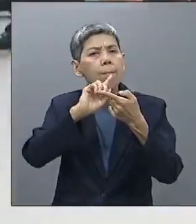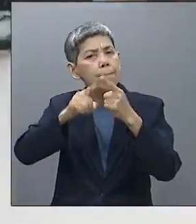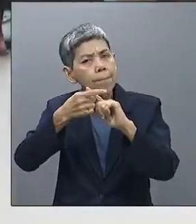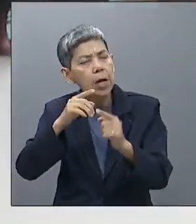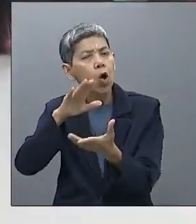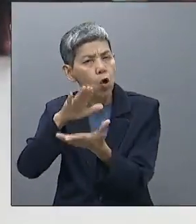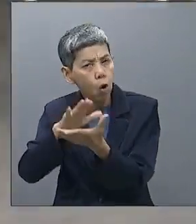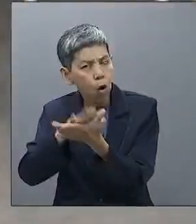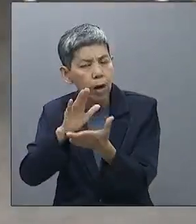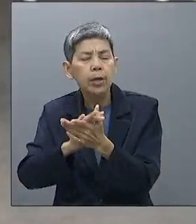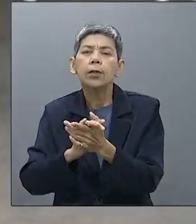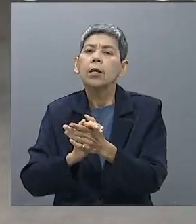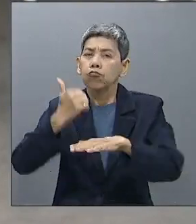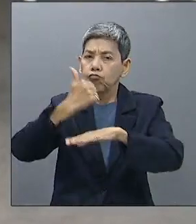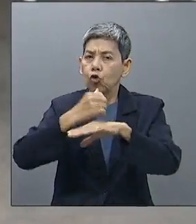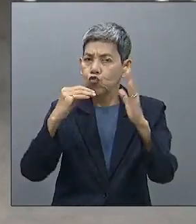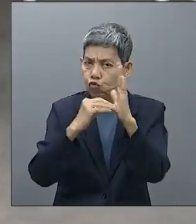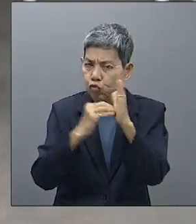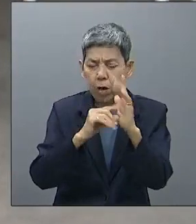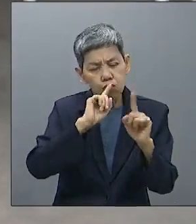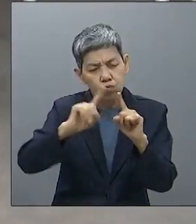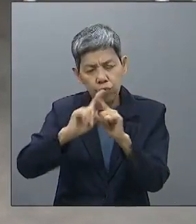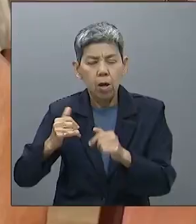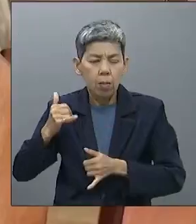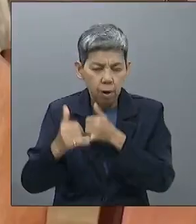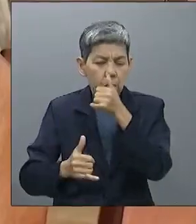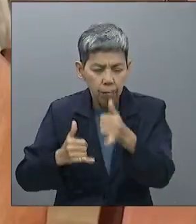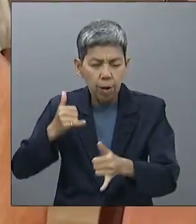งเรียนแล้วก็ผู้บริหารกทมสถานศึกษาต่างๆร่วมพิธีกันเนืองแน่นทีเดียวค่ะ